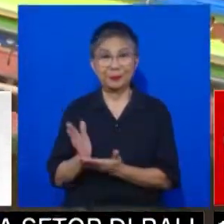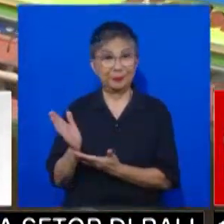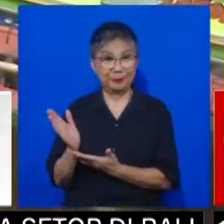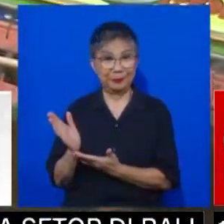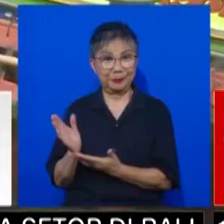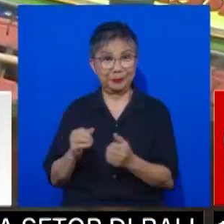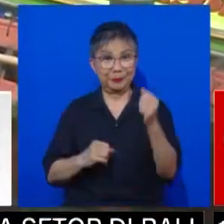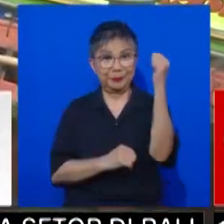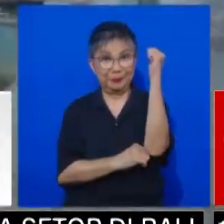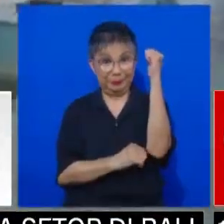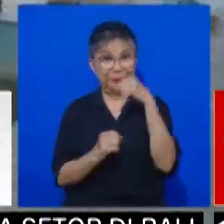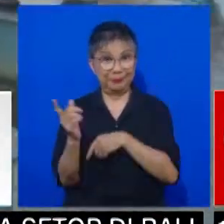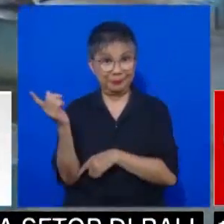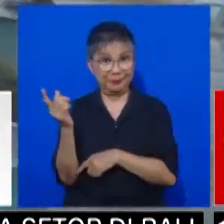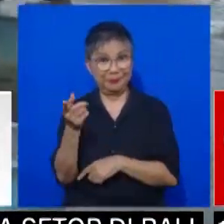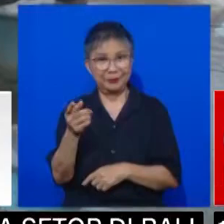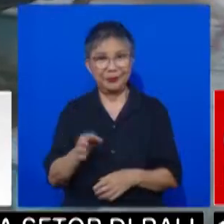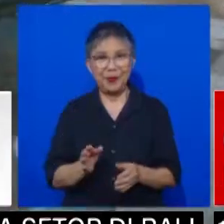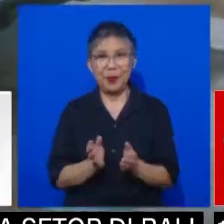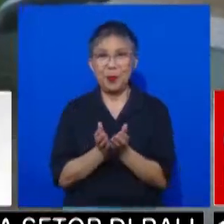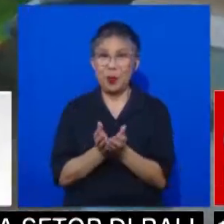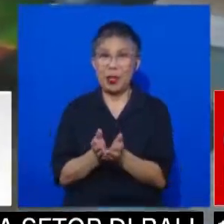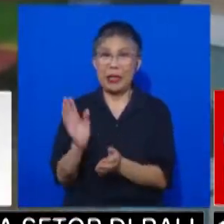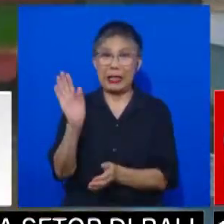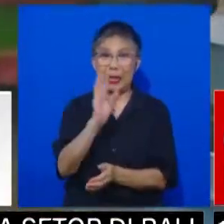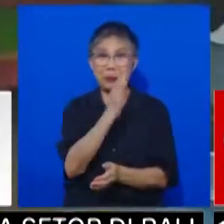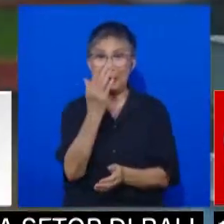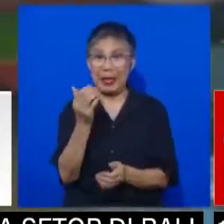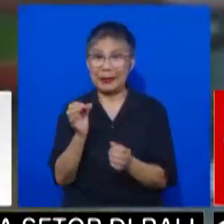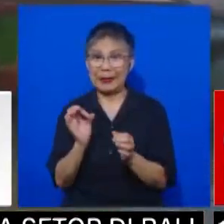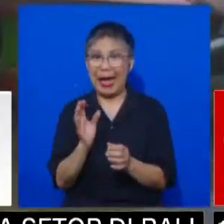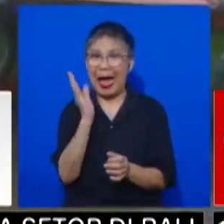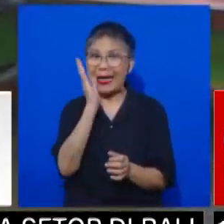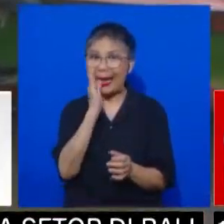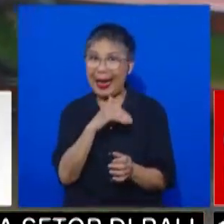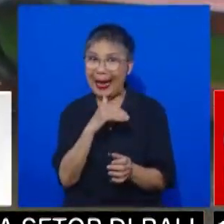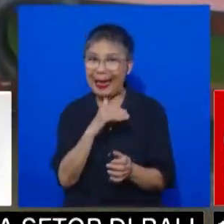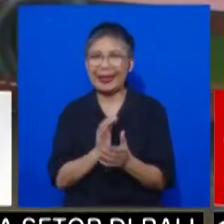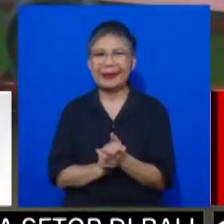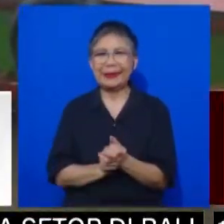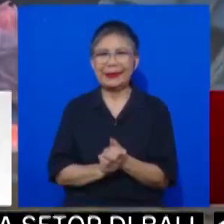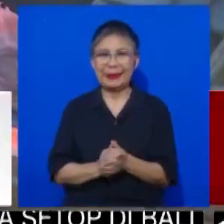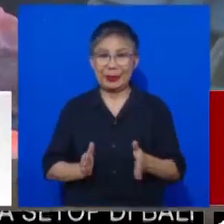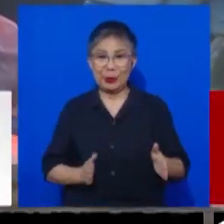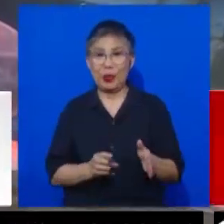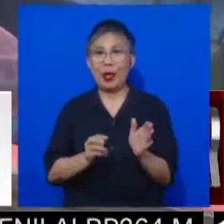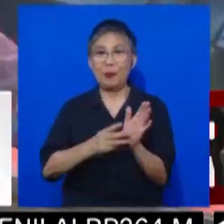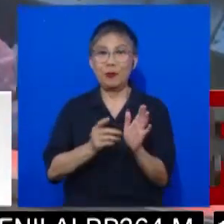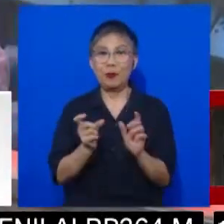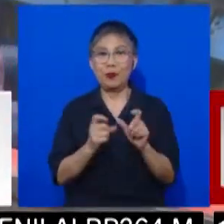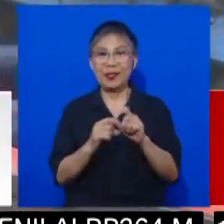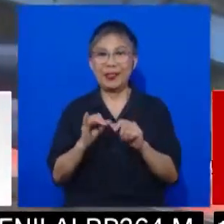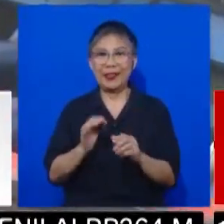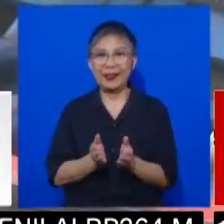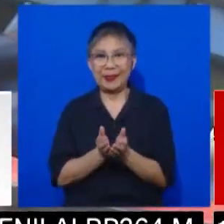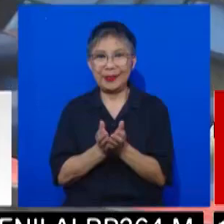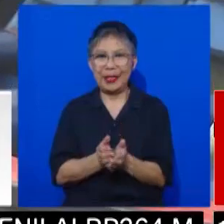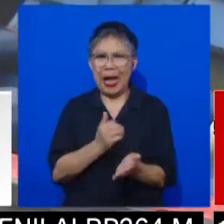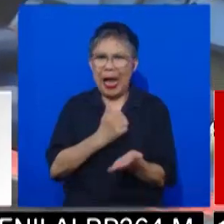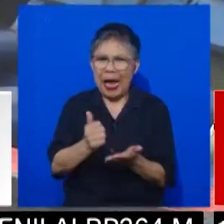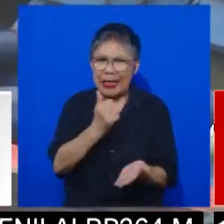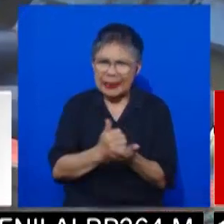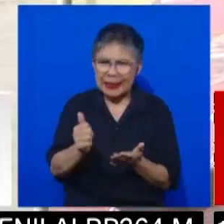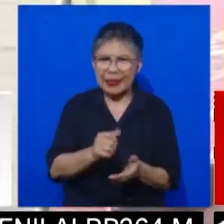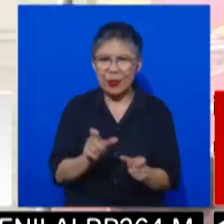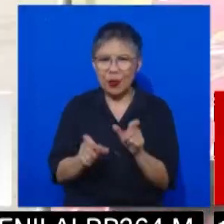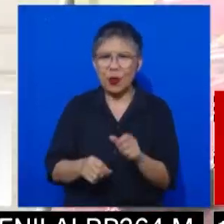Di Palembang, Sumatera Selatan terdapat moda transportasi unik. Di kota yang dibelah Sungai Musi itu, ada perahu penumpang khas bagi warga